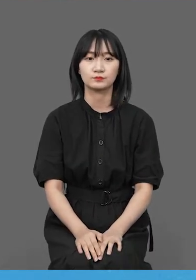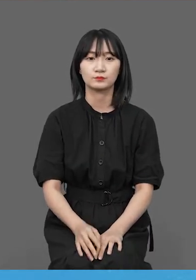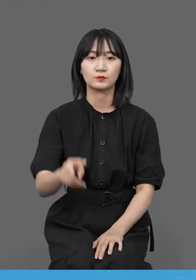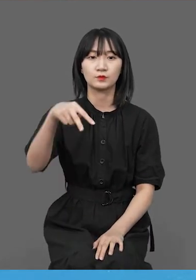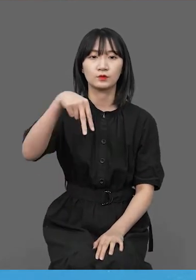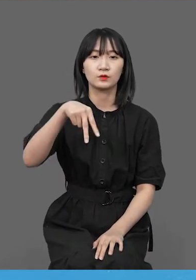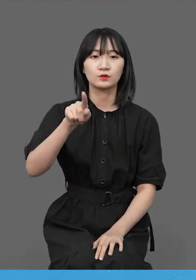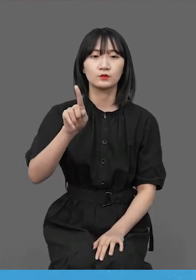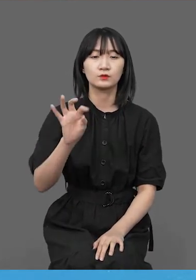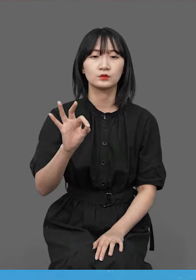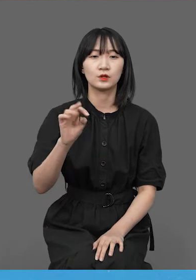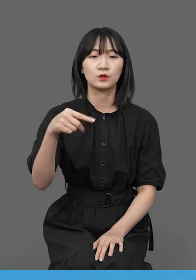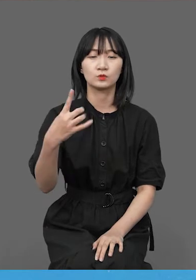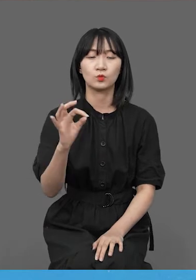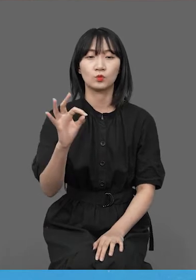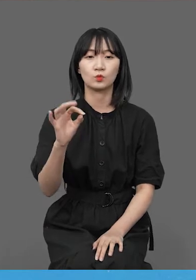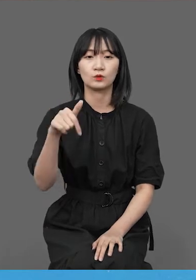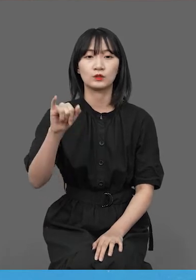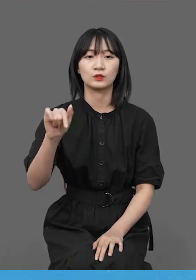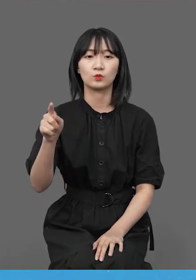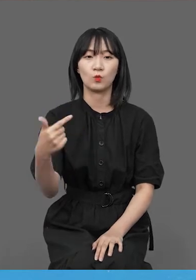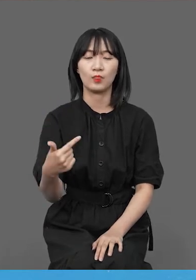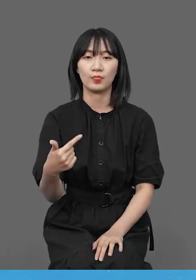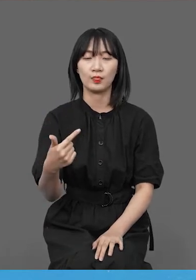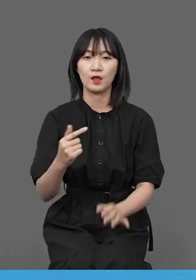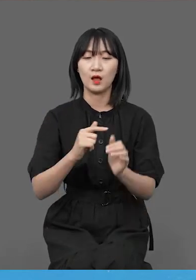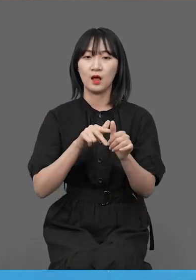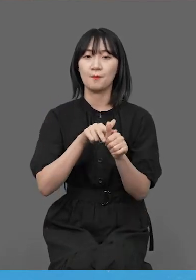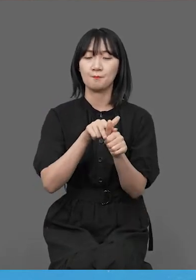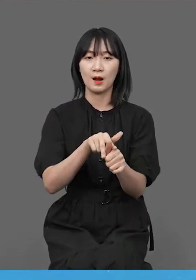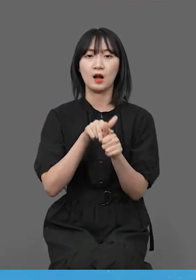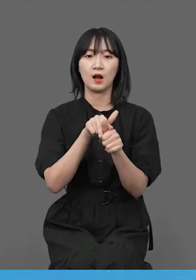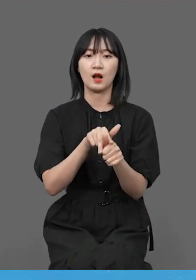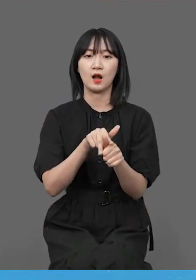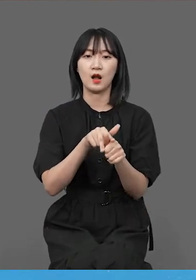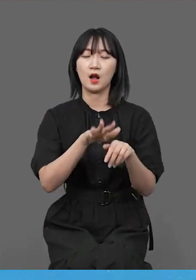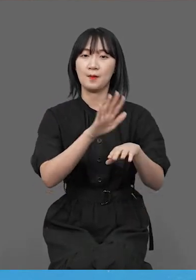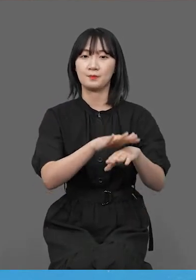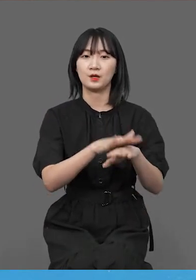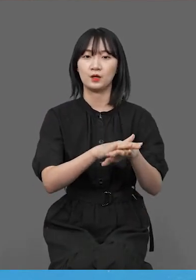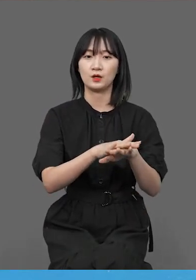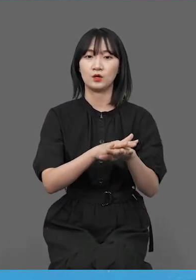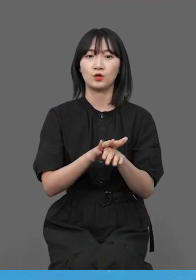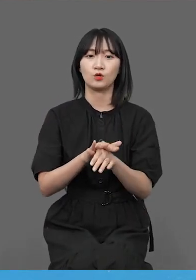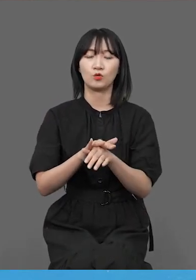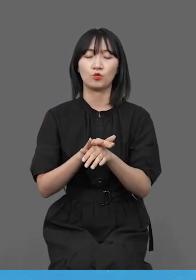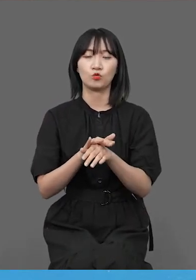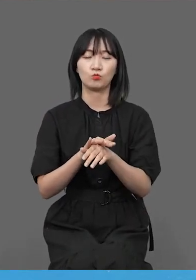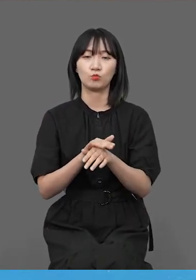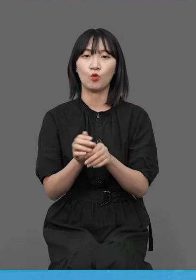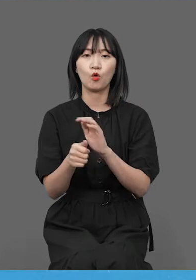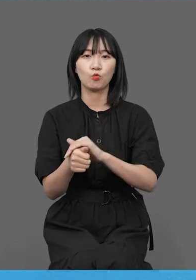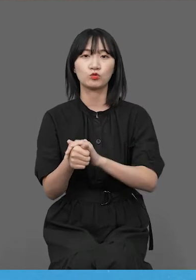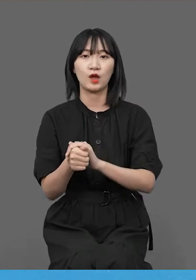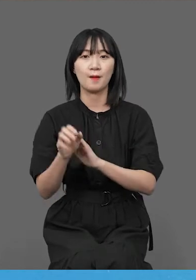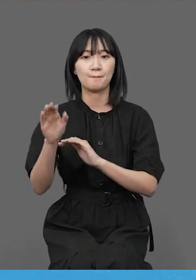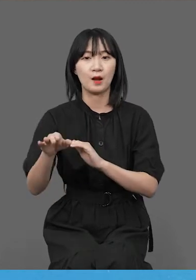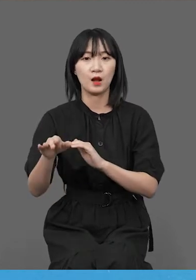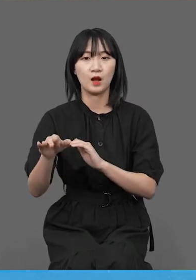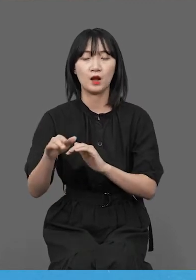상동기관 이야기입니다. 말의 앞다리라든지 고래의 앞지느러미, 거북이의 앞발,